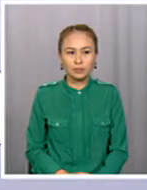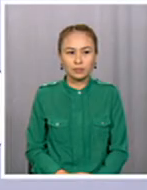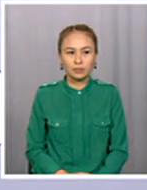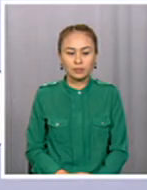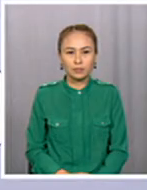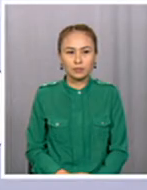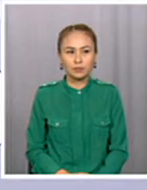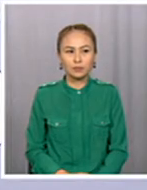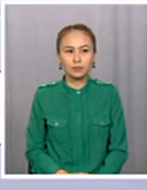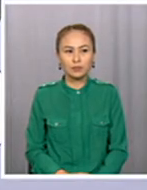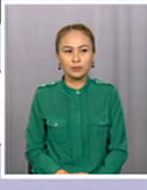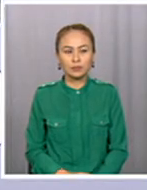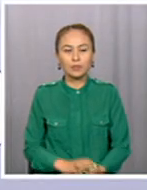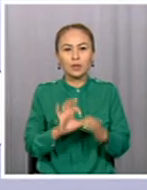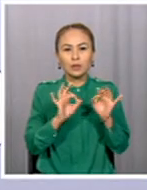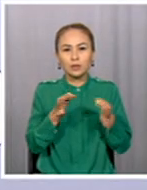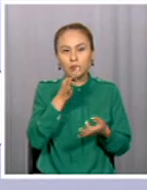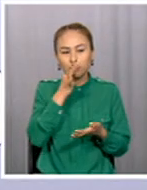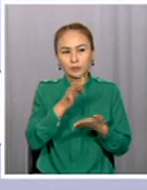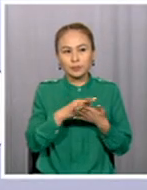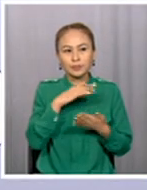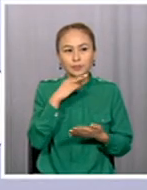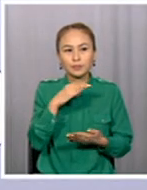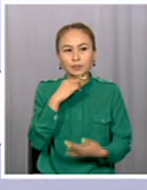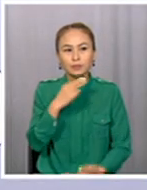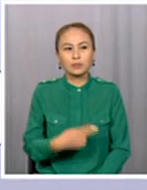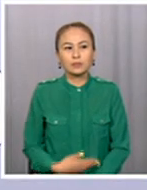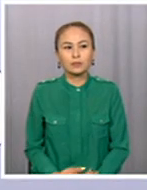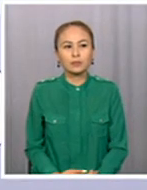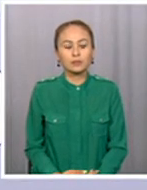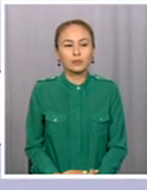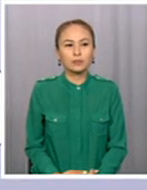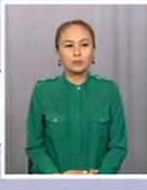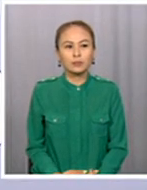Ал балалар, дұрыс жауапқа назар аударайық.